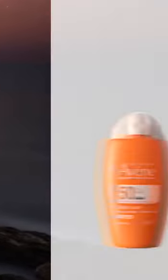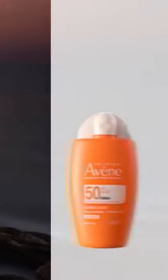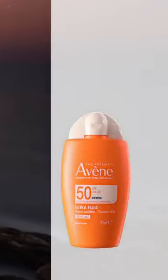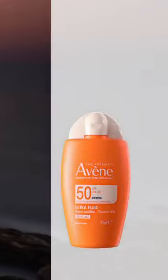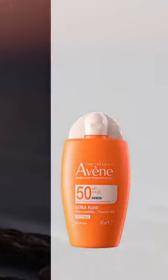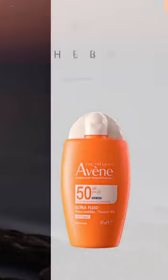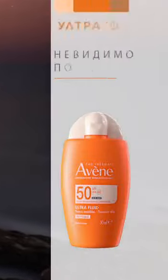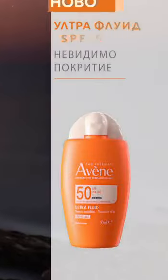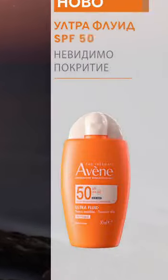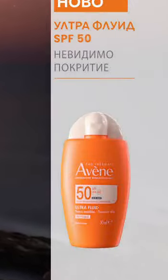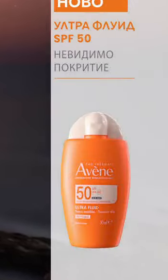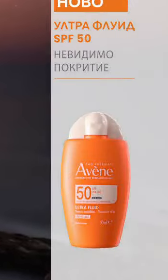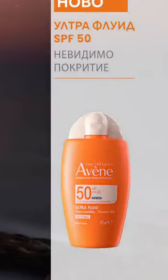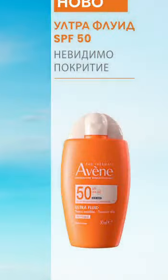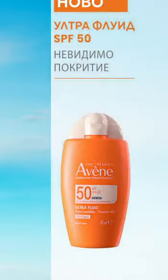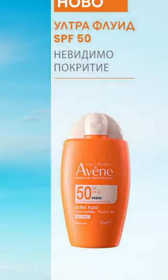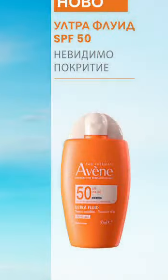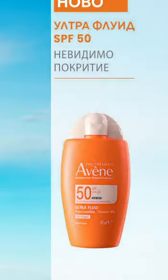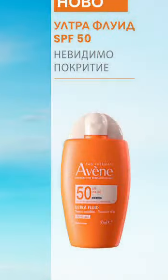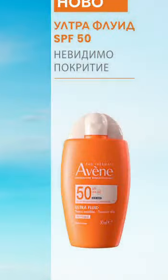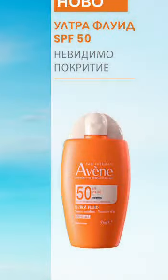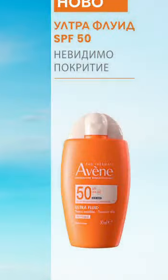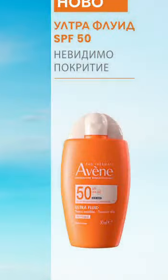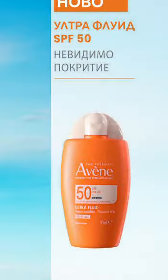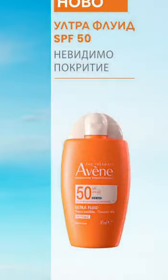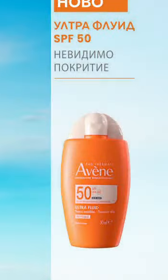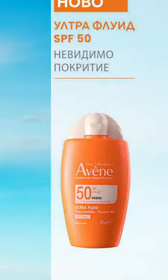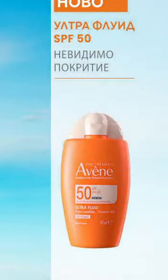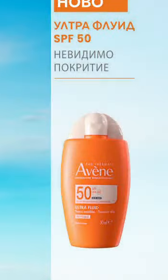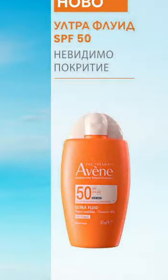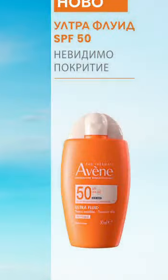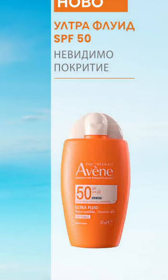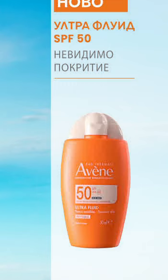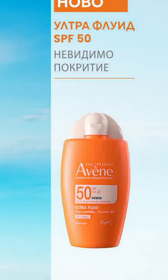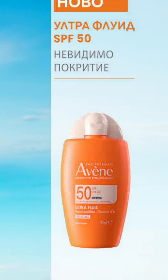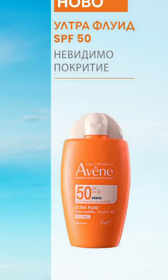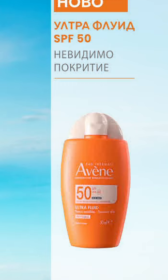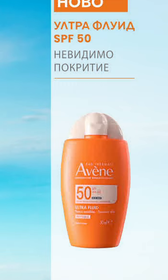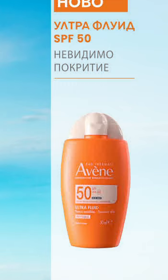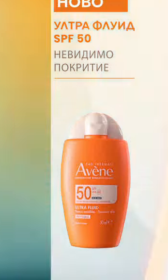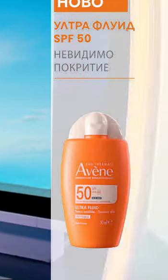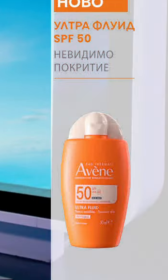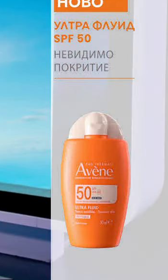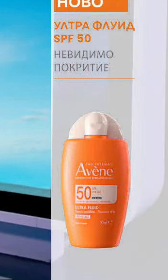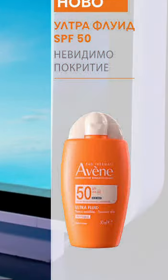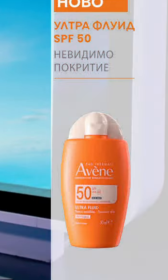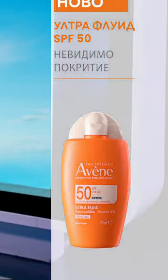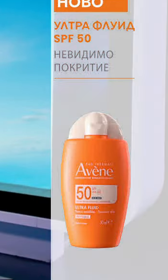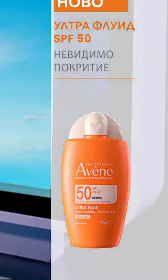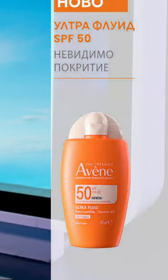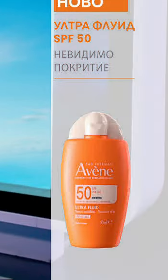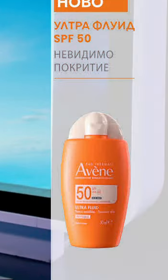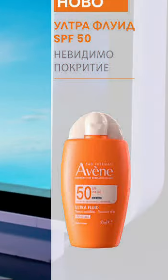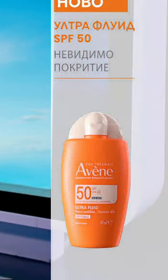на 1 юли. По BTV сега е време за шоуто «Кой да знае». Щастлива вечер!